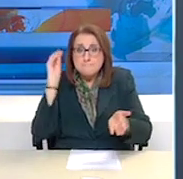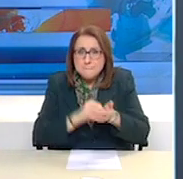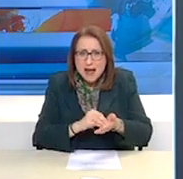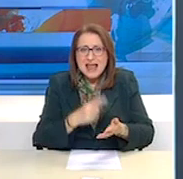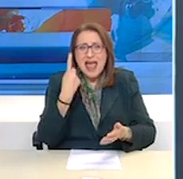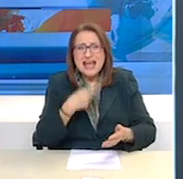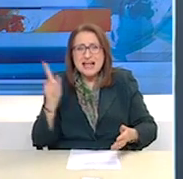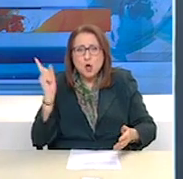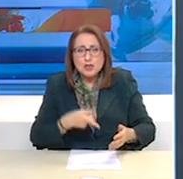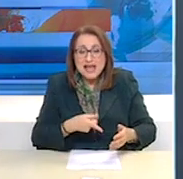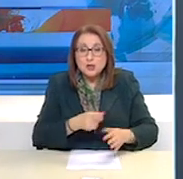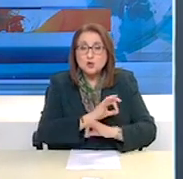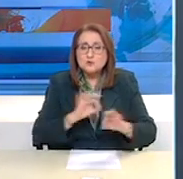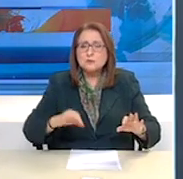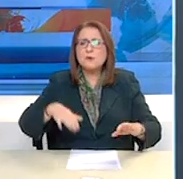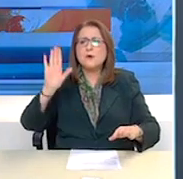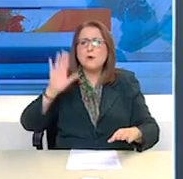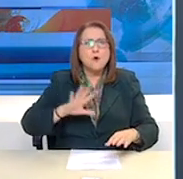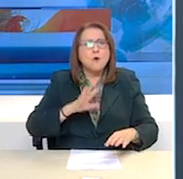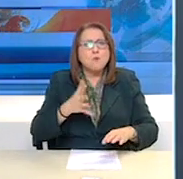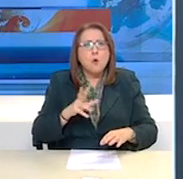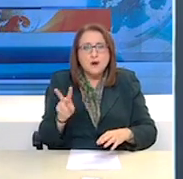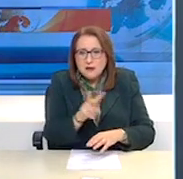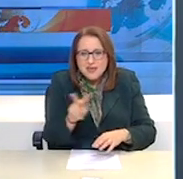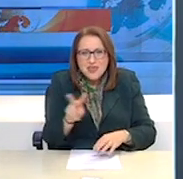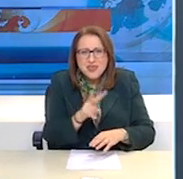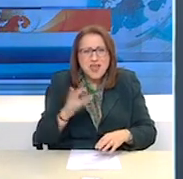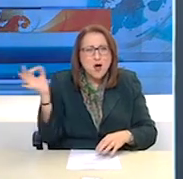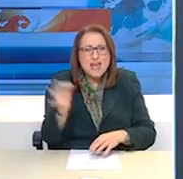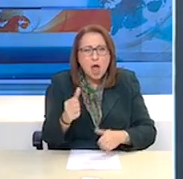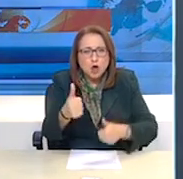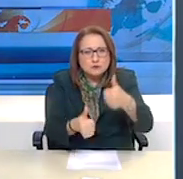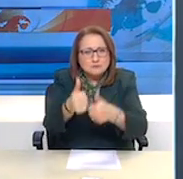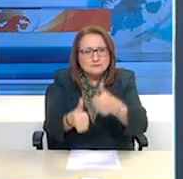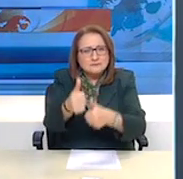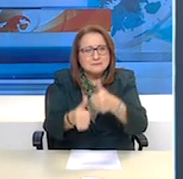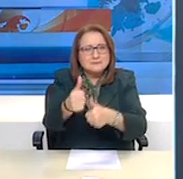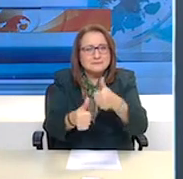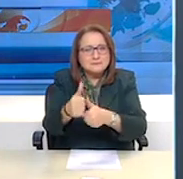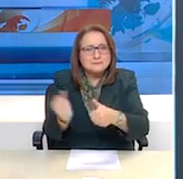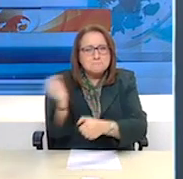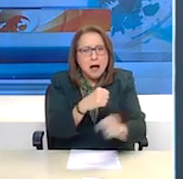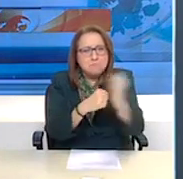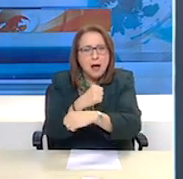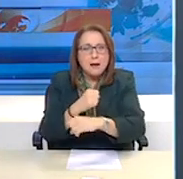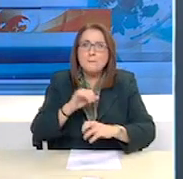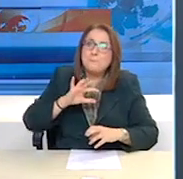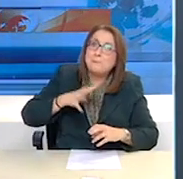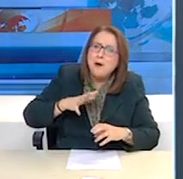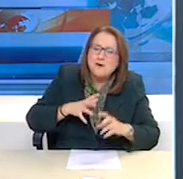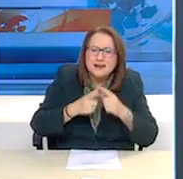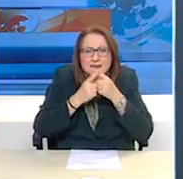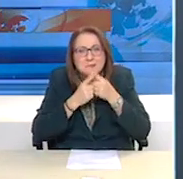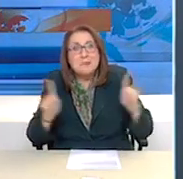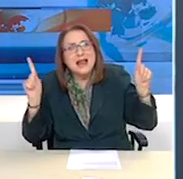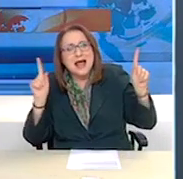βρουν συναγωνιστικά ένας με τον άλλον και να τον εκτοπίζουν σε πληθυσμιακό επίπεδο. Θα δούμε. Δεν μπορώ να πω τίποτα. Ξέρουμε ότι κυκλοφορήσαν